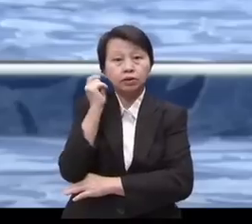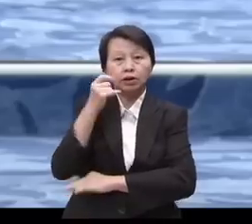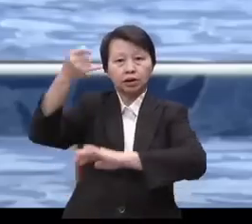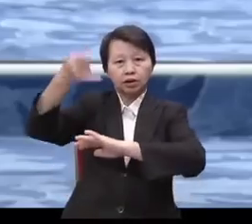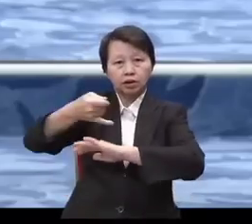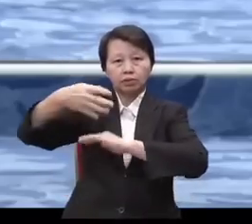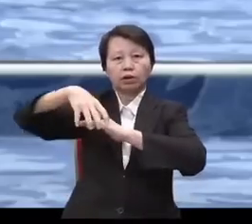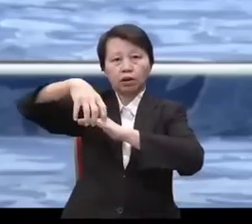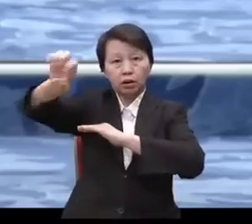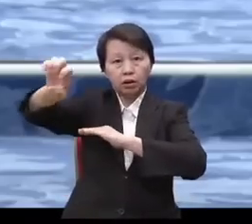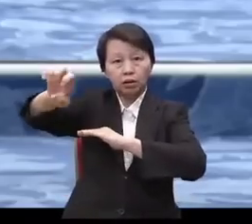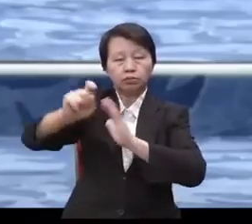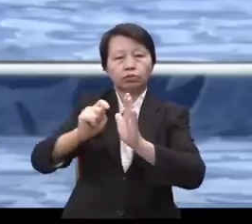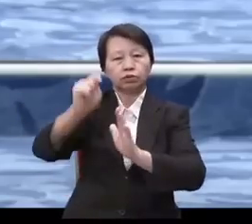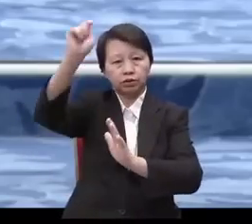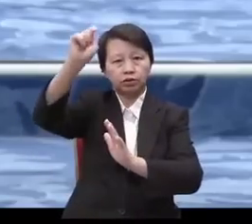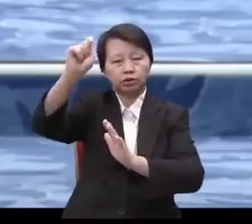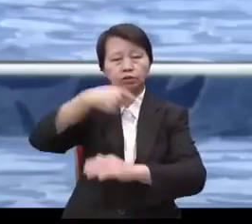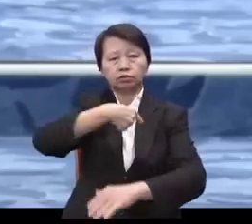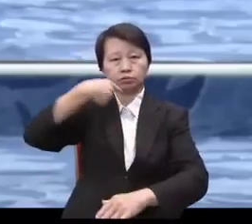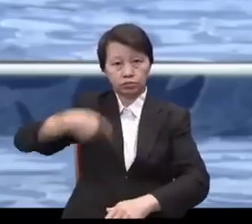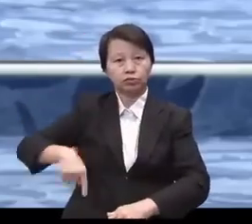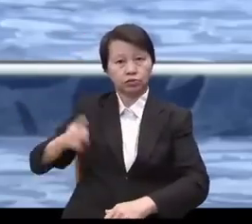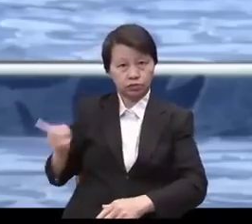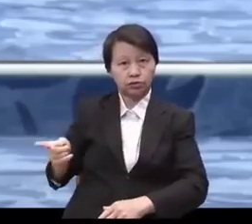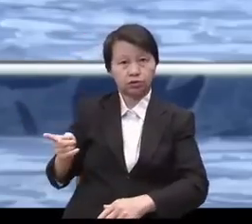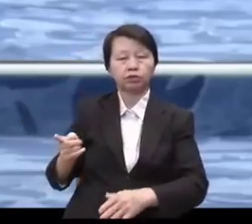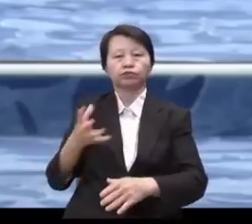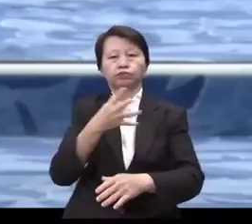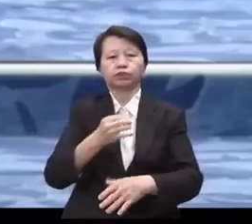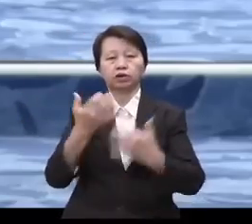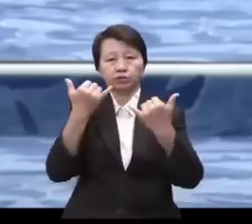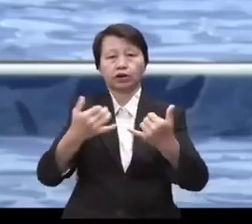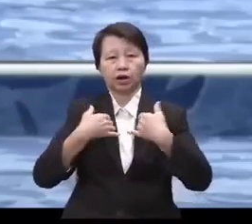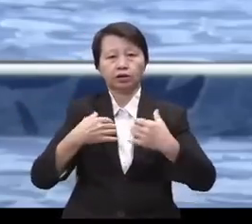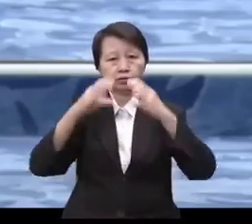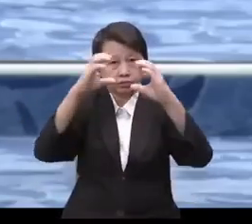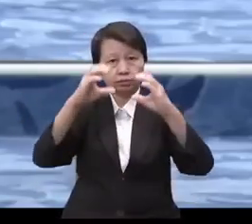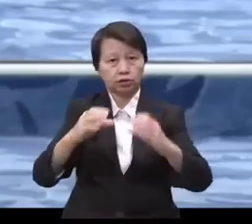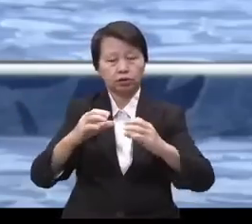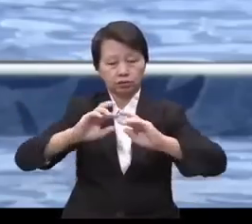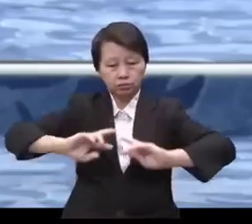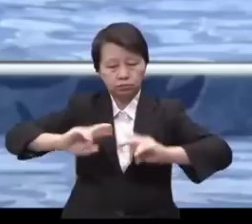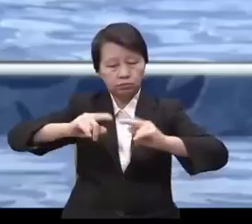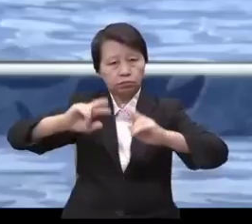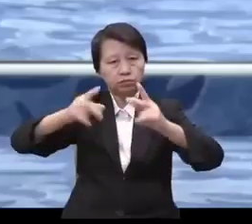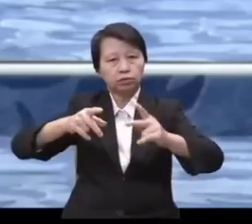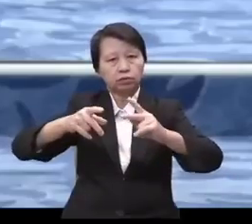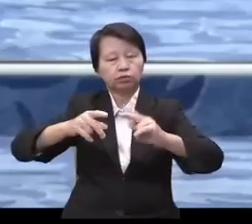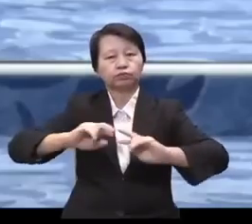Import ekspor kita itu tinggi dengan negara China. Dan sekarang ini ada pendekatan meningkatkan